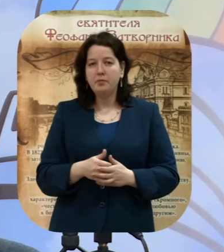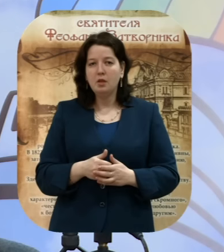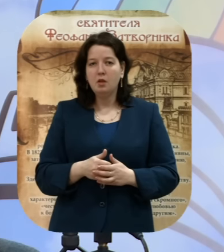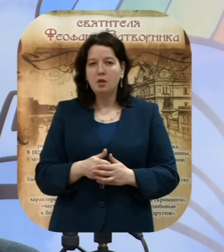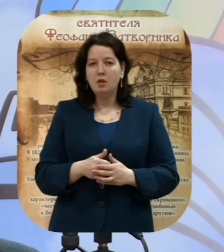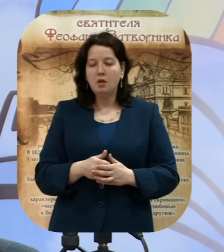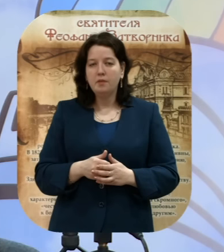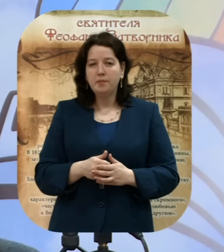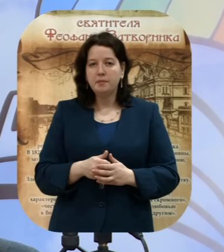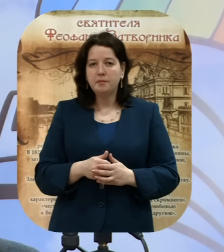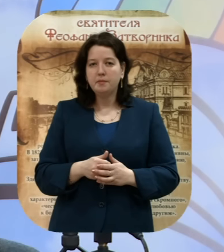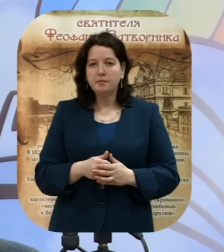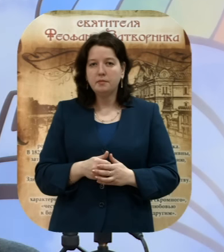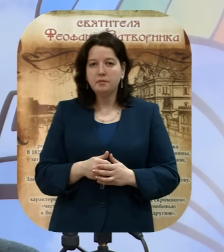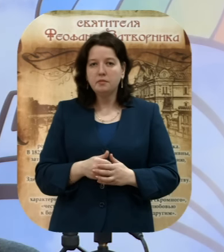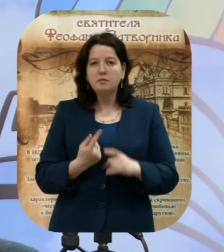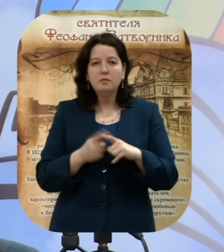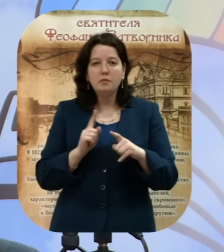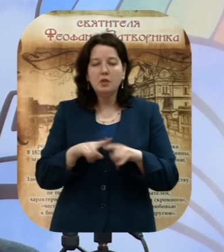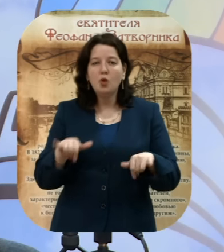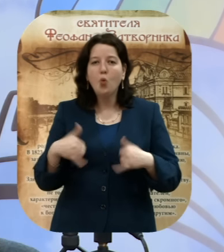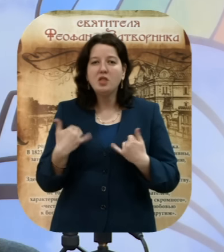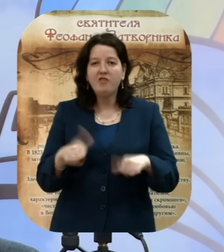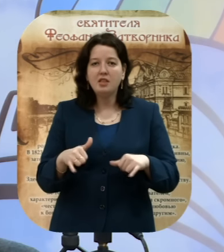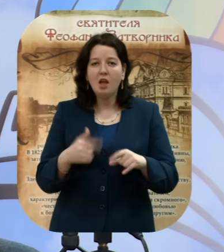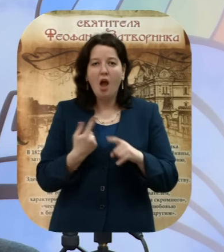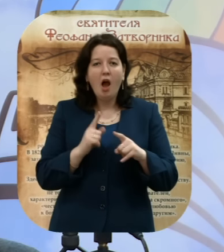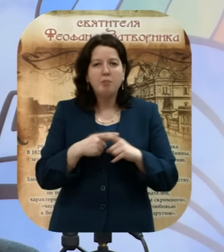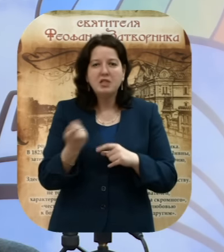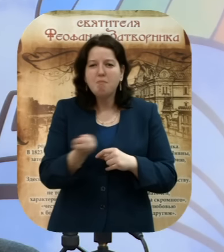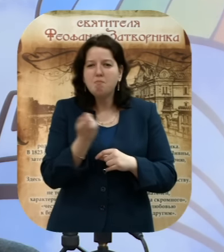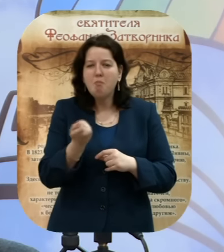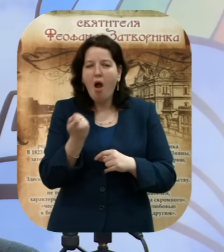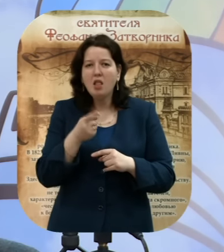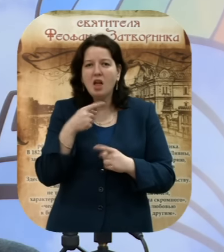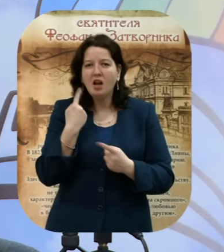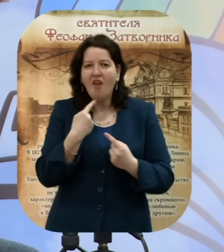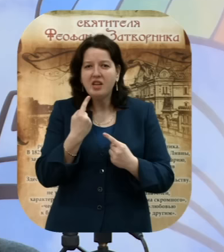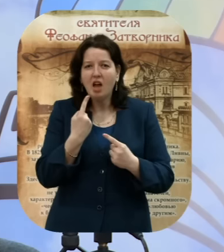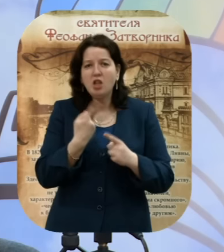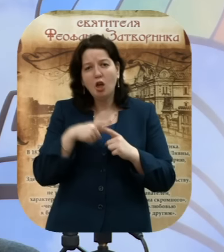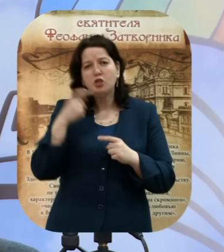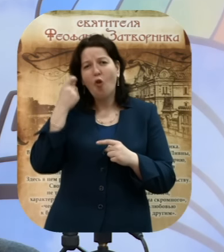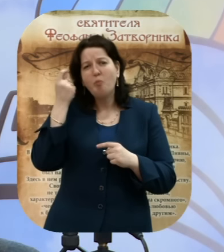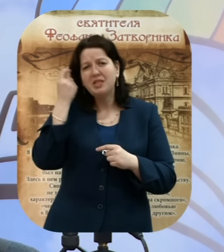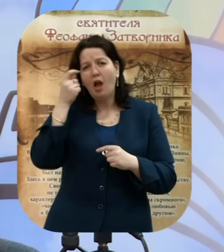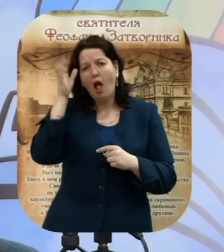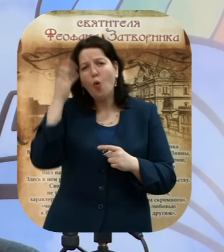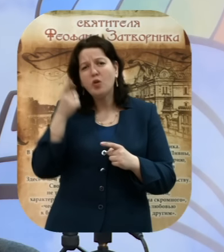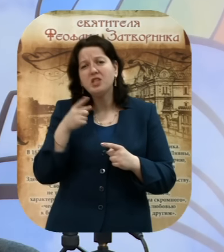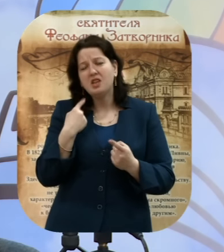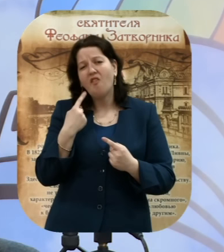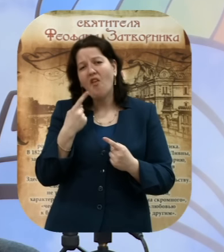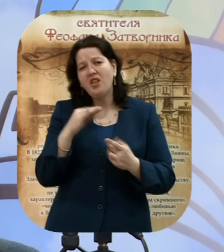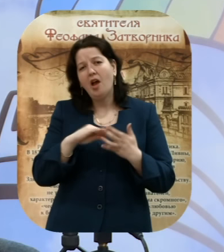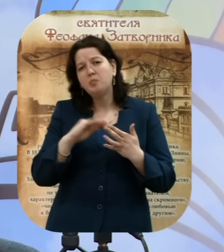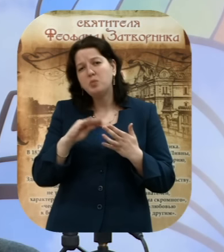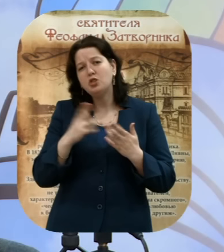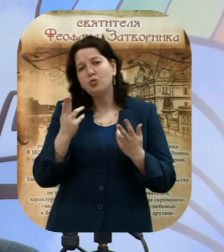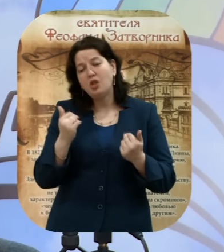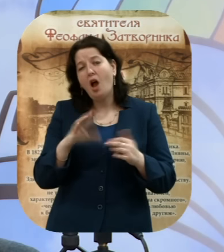Никто не думает. Это удивительно. Об этом мало говорят. Ну, в психологии там это поговаривают, да, но, в общем-то, это